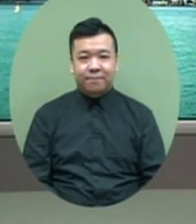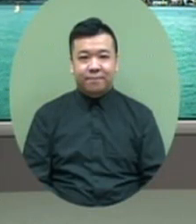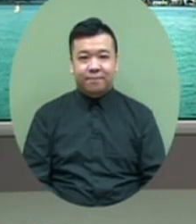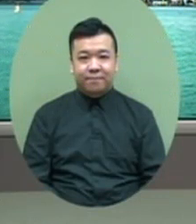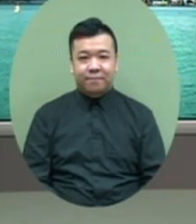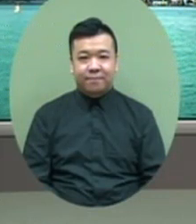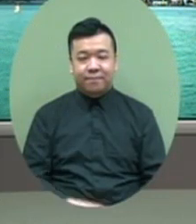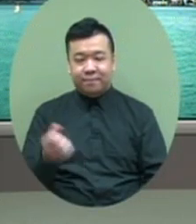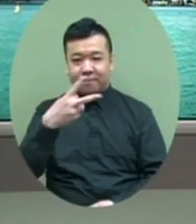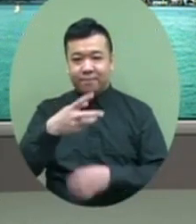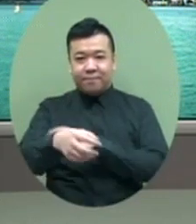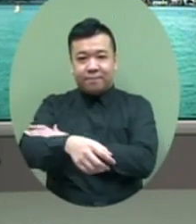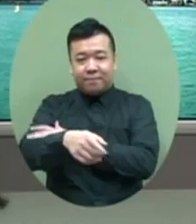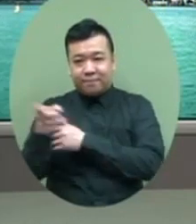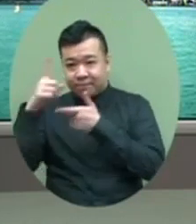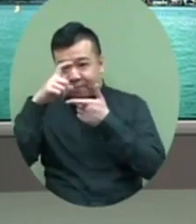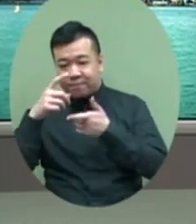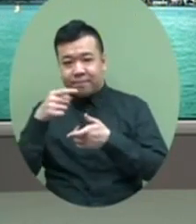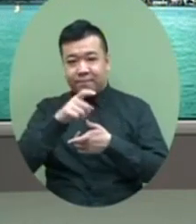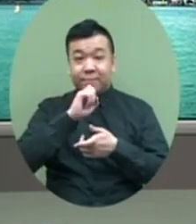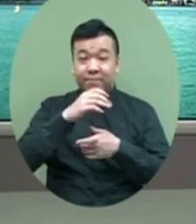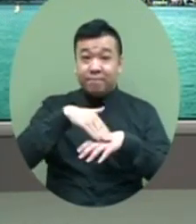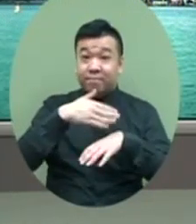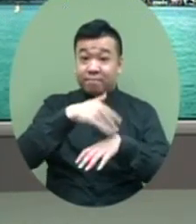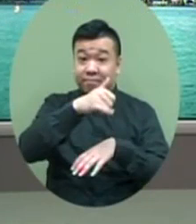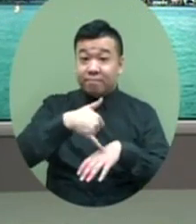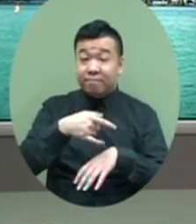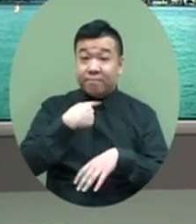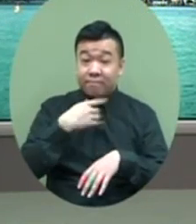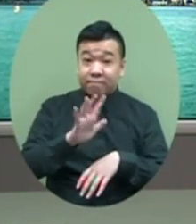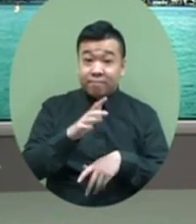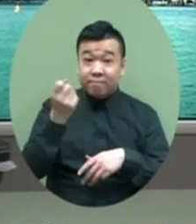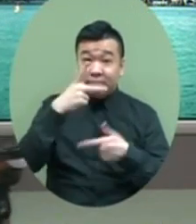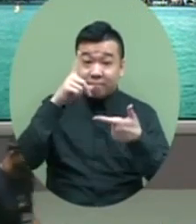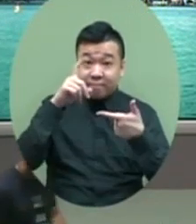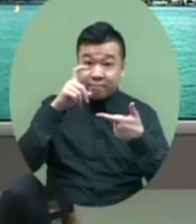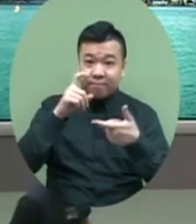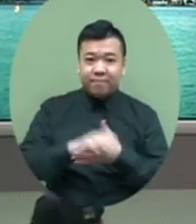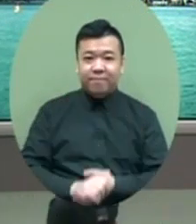右手邊拍多張 ，OK。咦，有位是不是新入嚟？使唔使影埋？